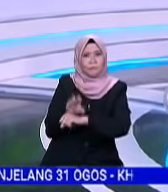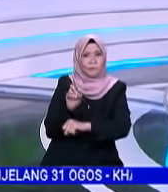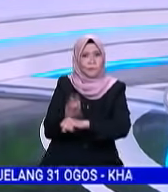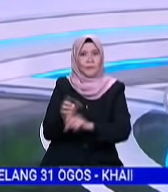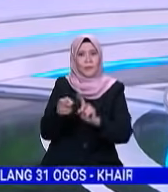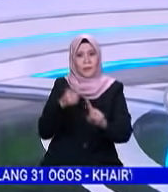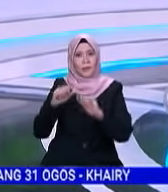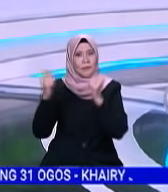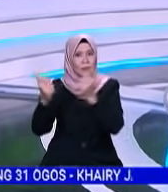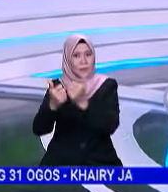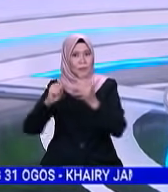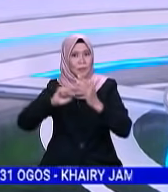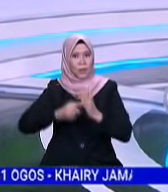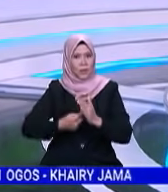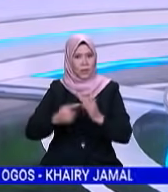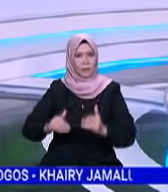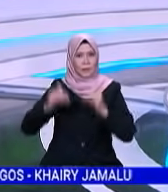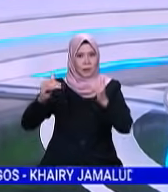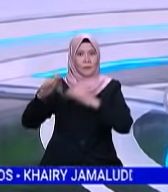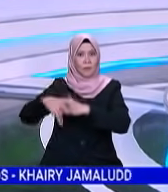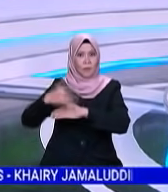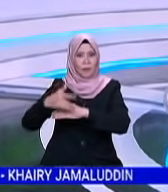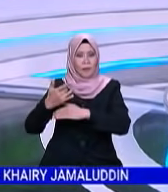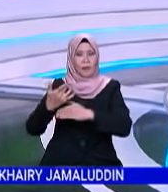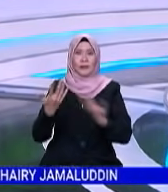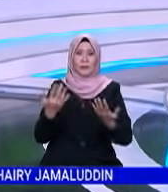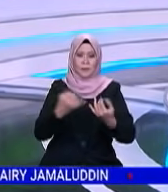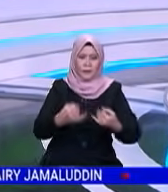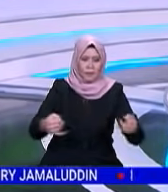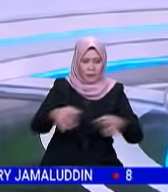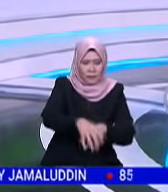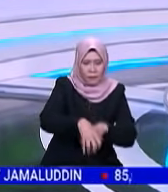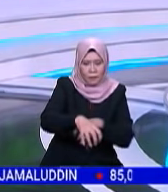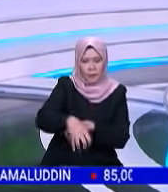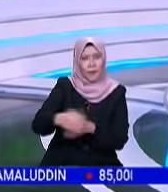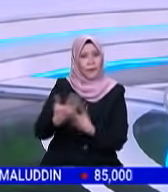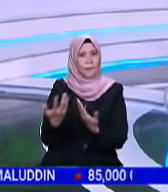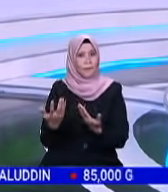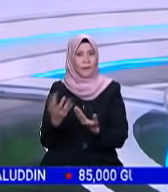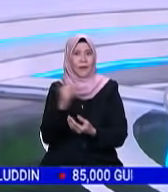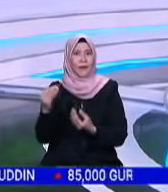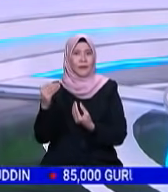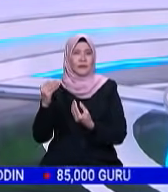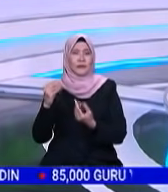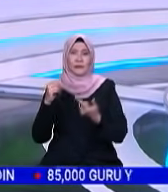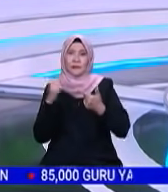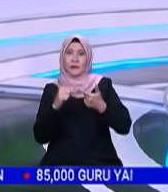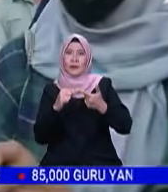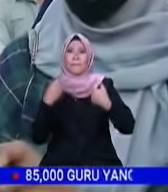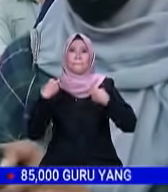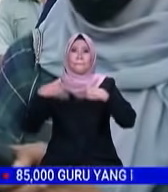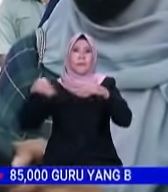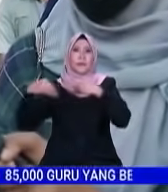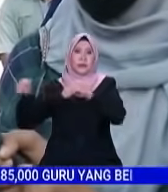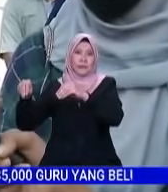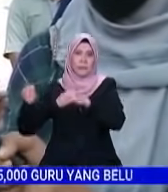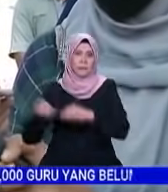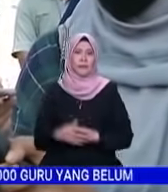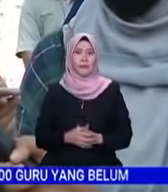agensi berkaitan bermula dari peringkat awal mengenai jenis tanaman serta faktor pasaran.